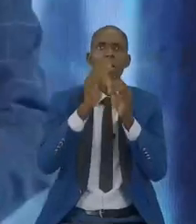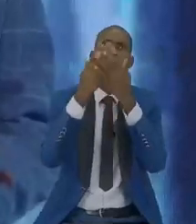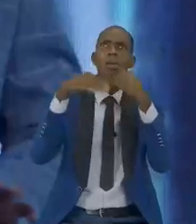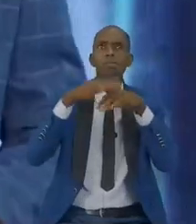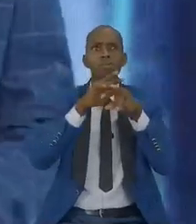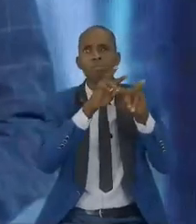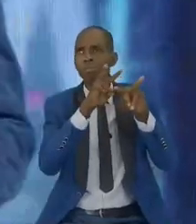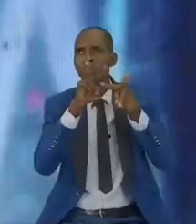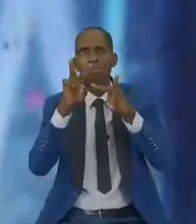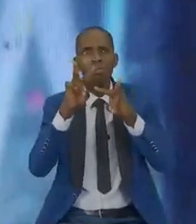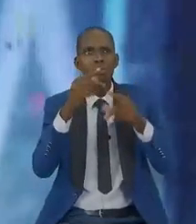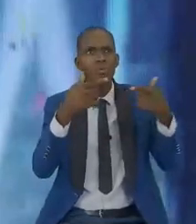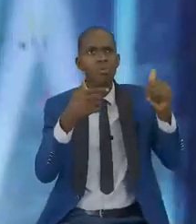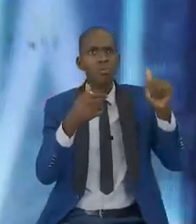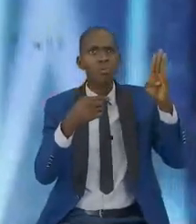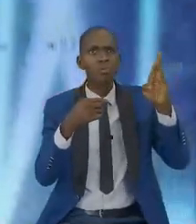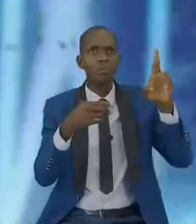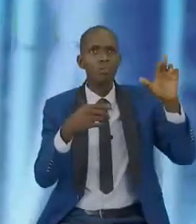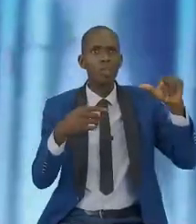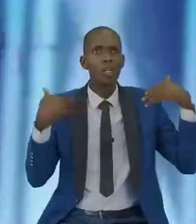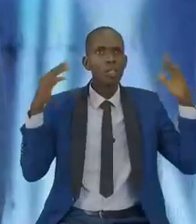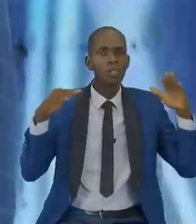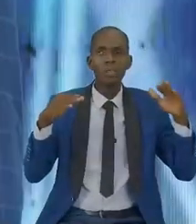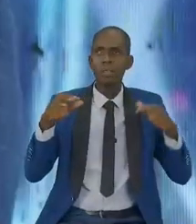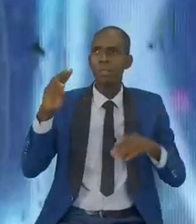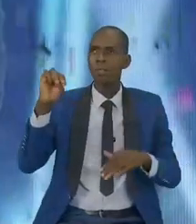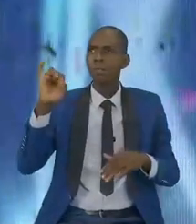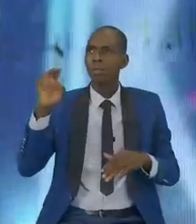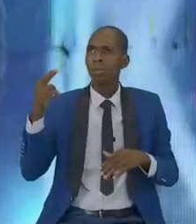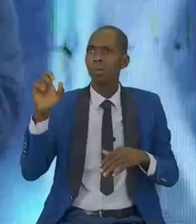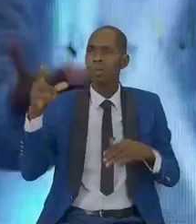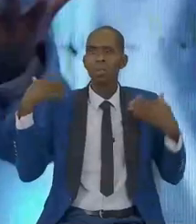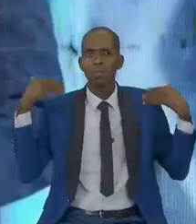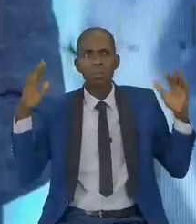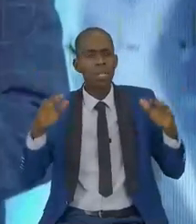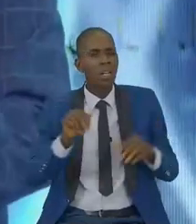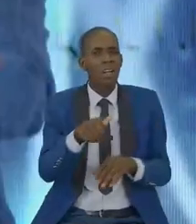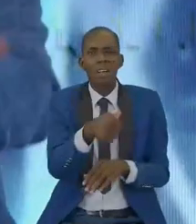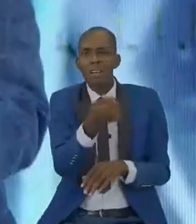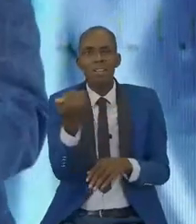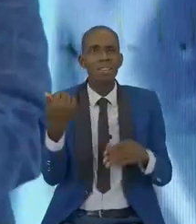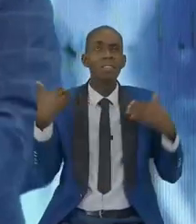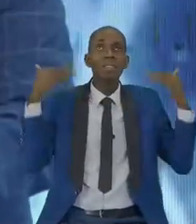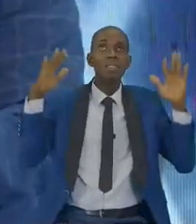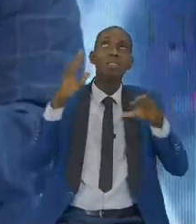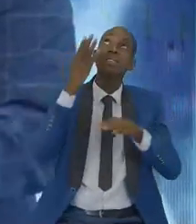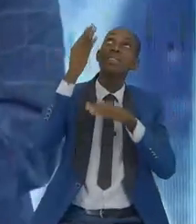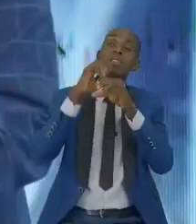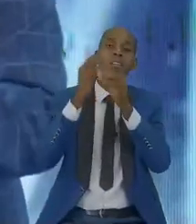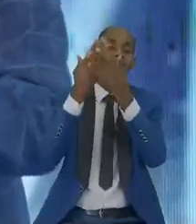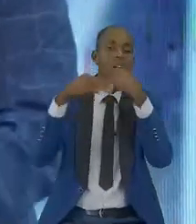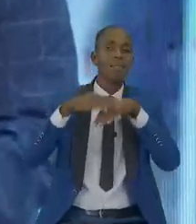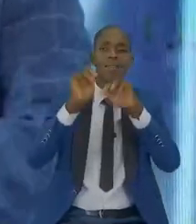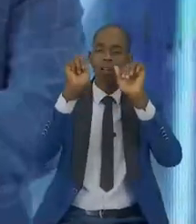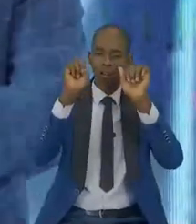a regardé tout le ciel. Pas même l'ange Gabriel, Michel ou tout autre ange ou